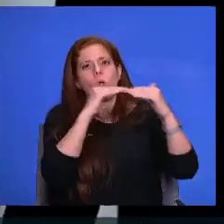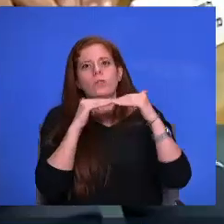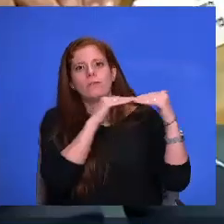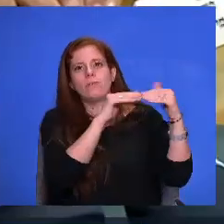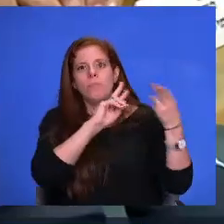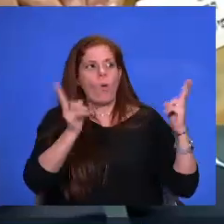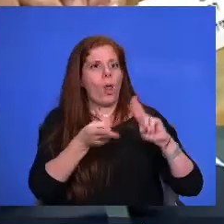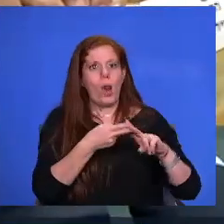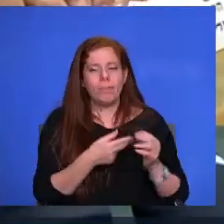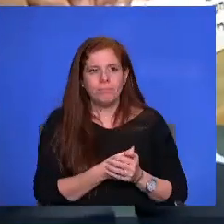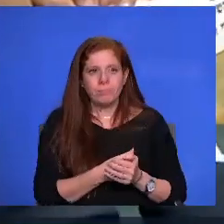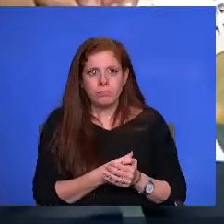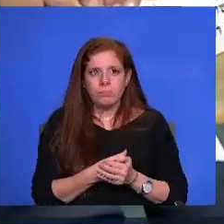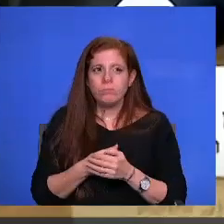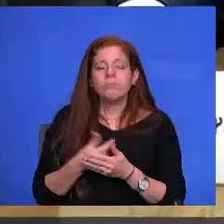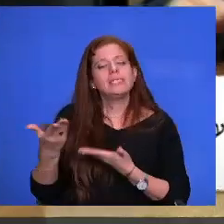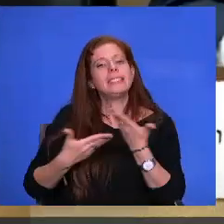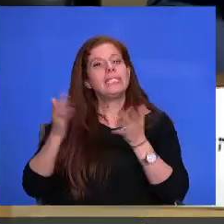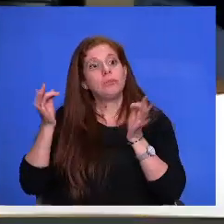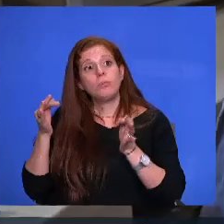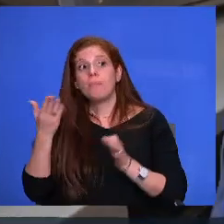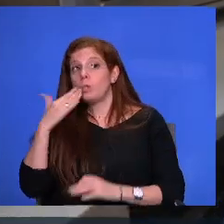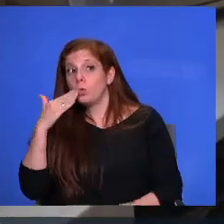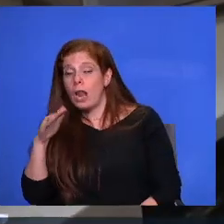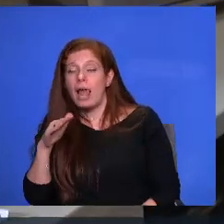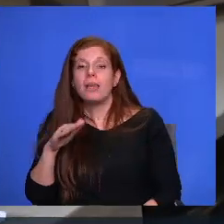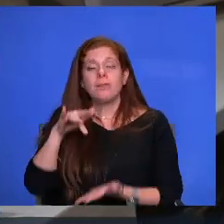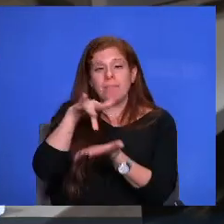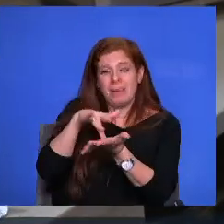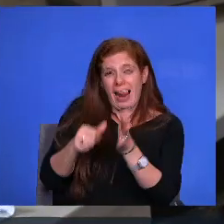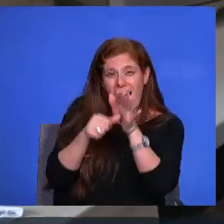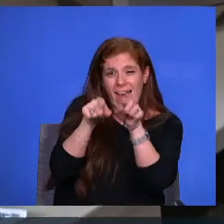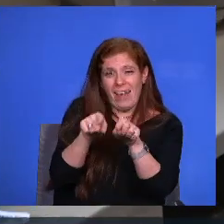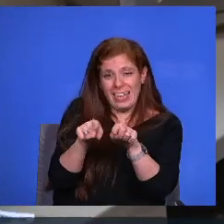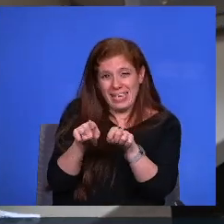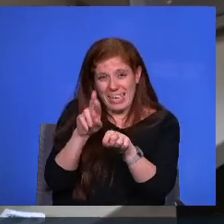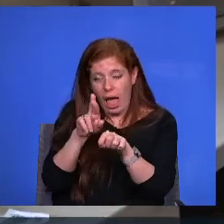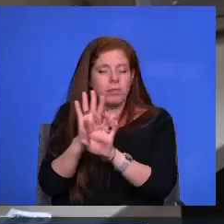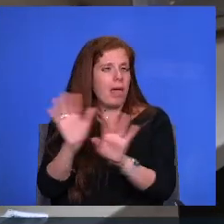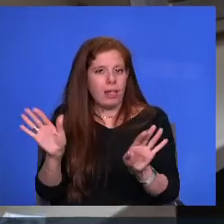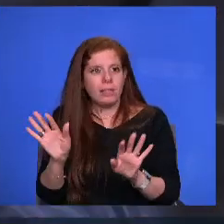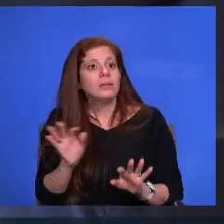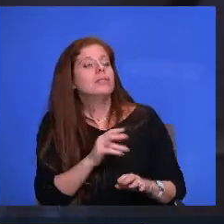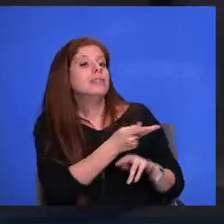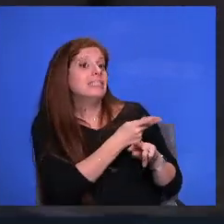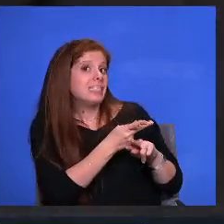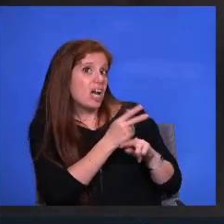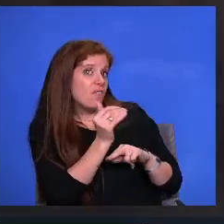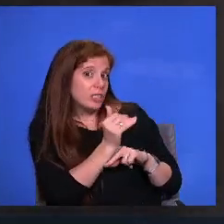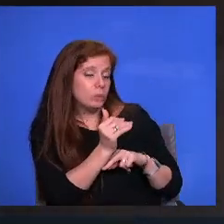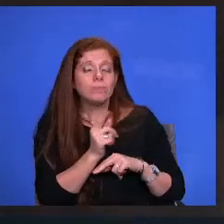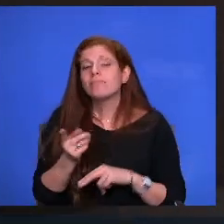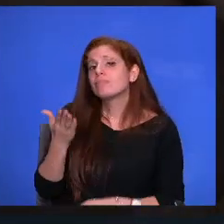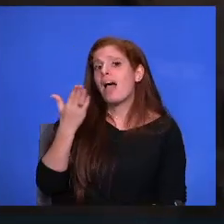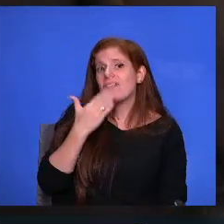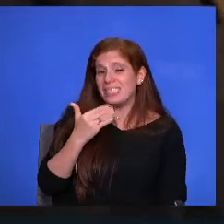יחסים רשמיים בין ירושלים לריאד עדיין אין. זה קפה סעודי. אבל לישראל, כפי שאומר לנו יוסי פישר שהיה